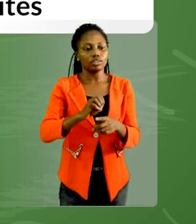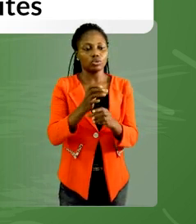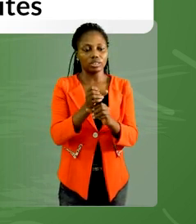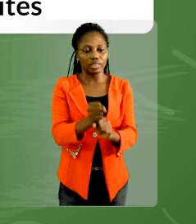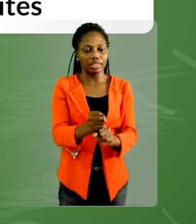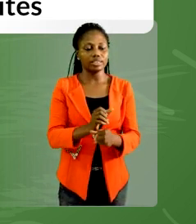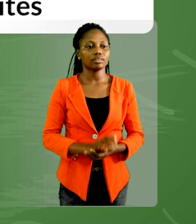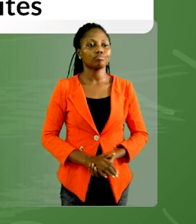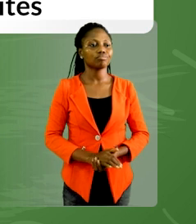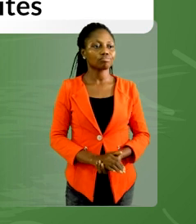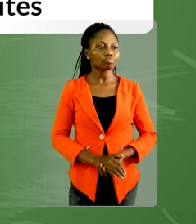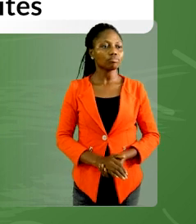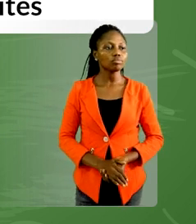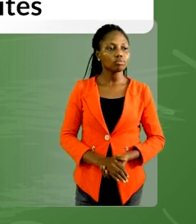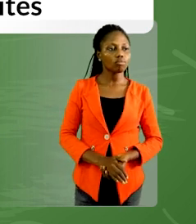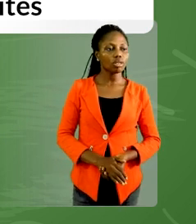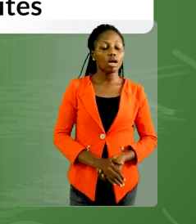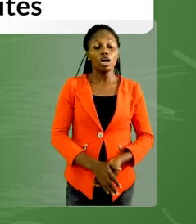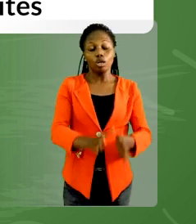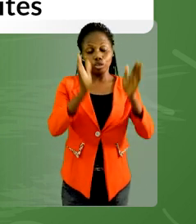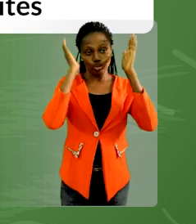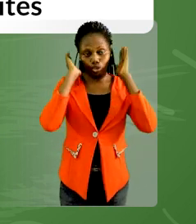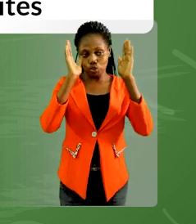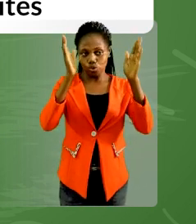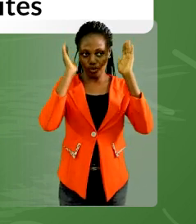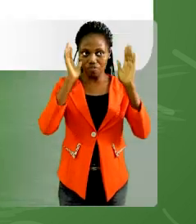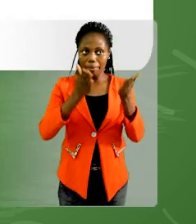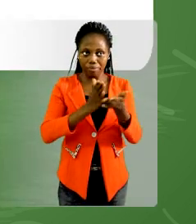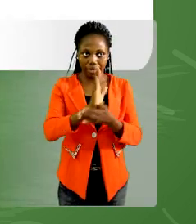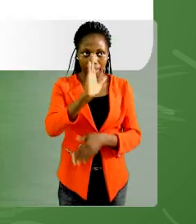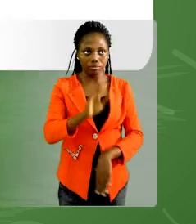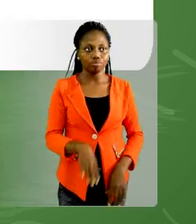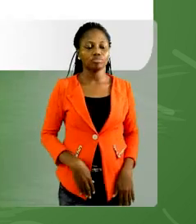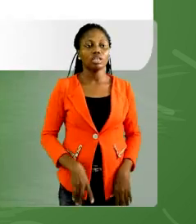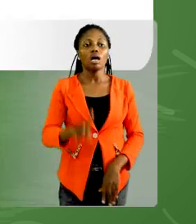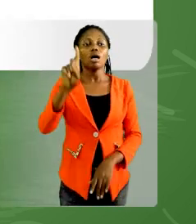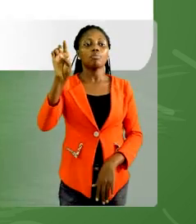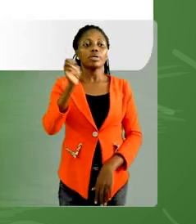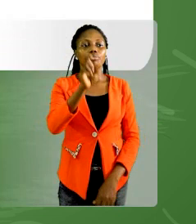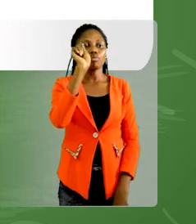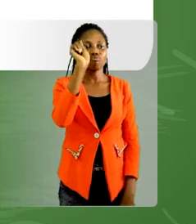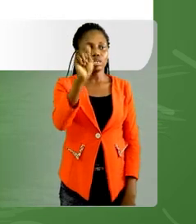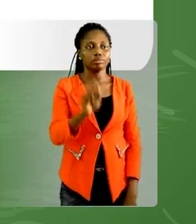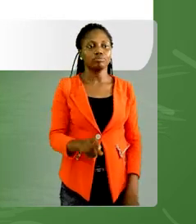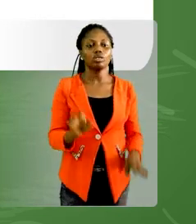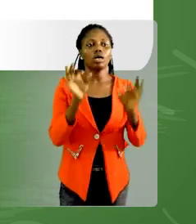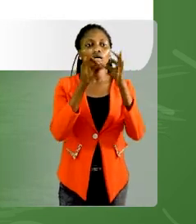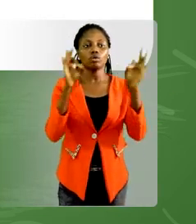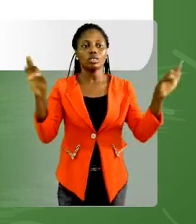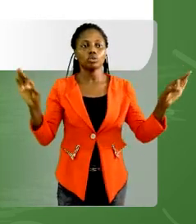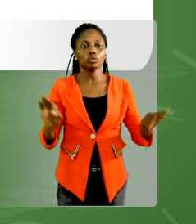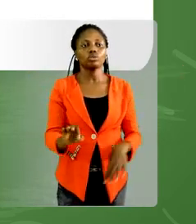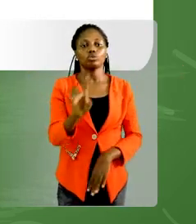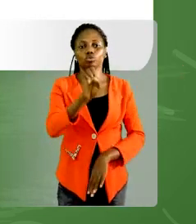de synthèse. Je vous invite donc à être attentifs. Nous passons à notre premier point,